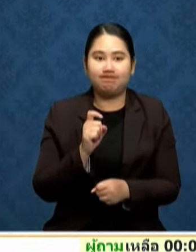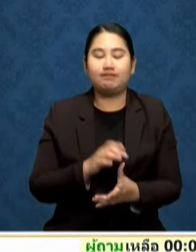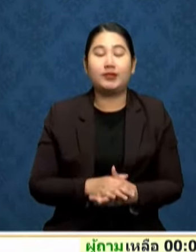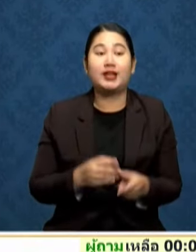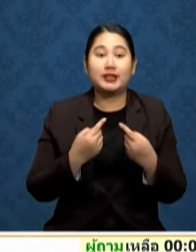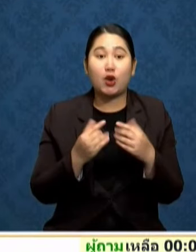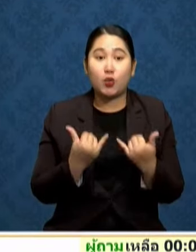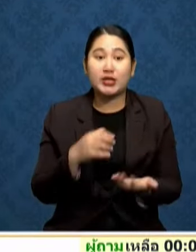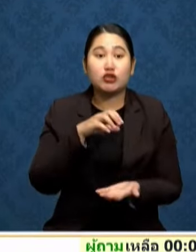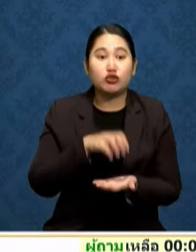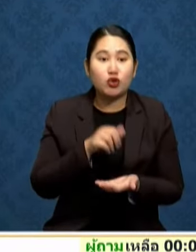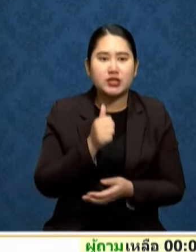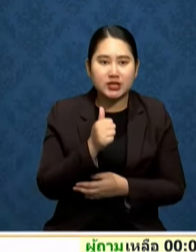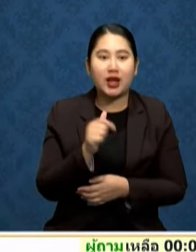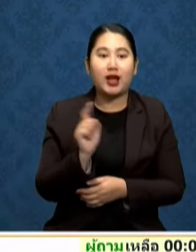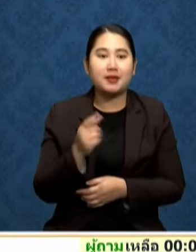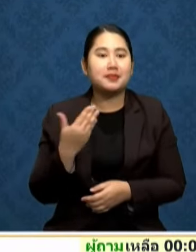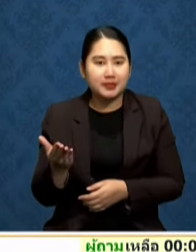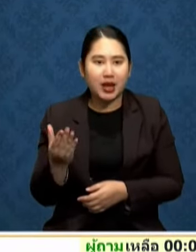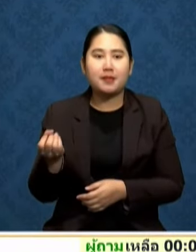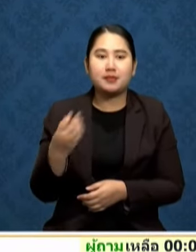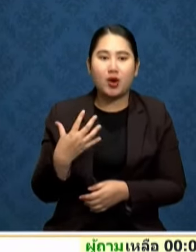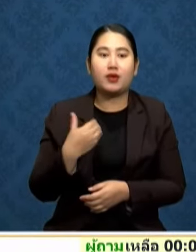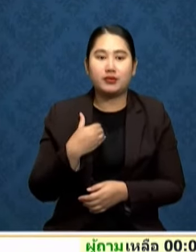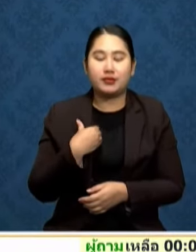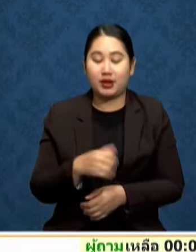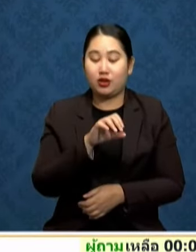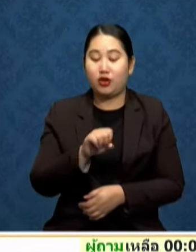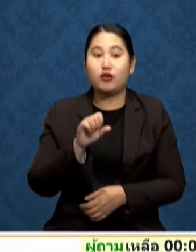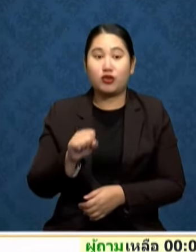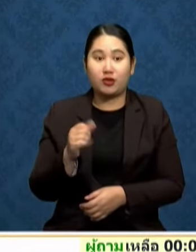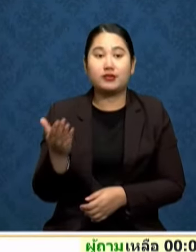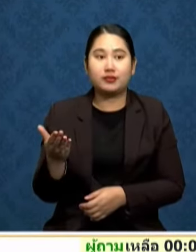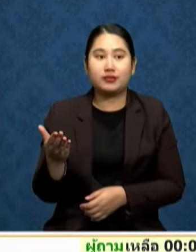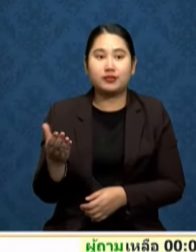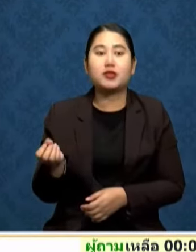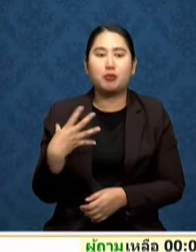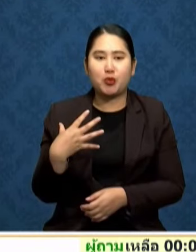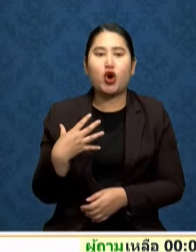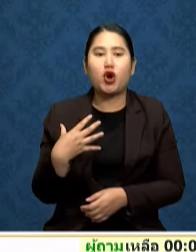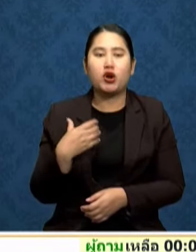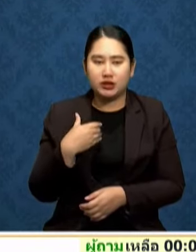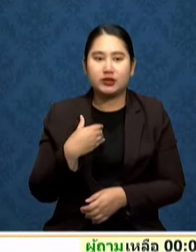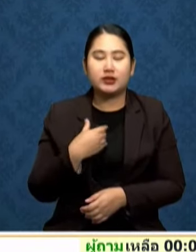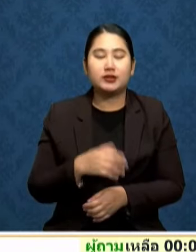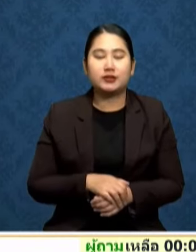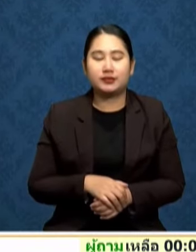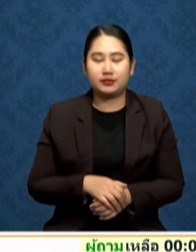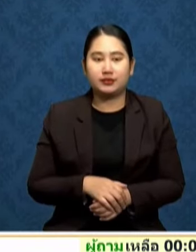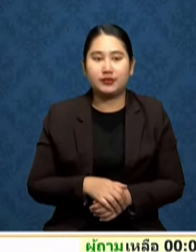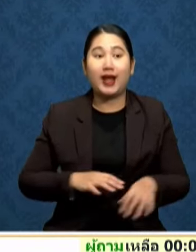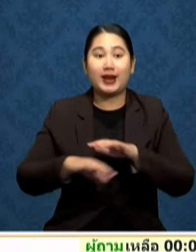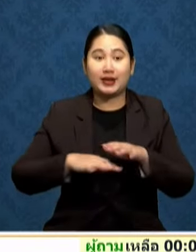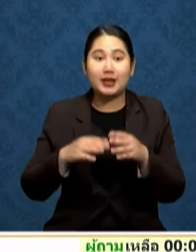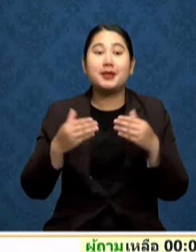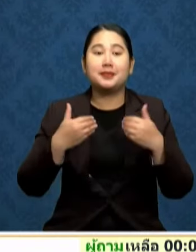ได้แต่โชคดีนะครับเมื่อสักครู่นี้ท่านผู้ถามกระทู้ท่านสสณัฐชาอินบุญอินชัยสวัสดิ์นะครับท่านสสกายเนี่ยท่านก็มีเอ